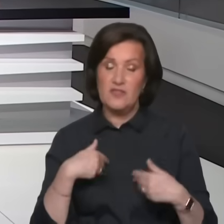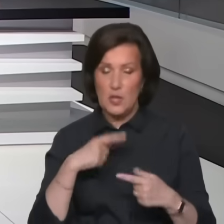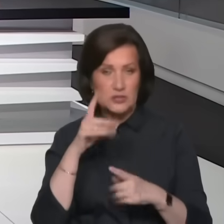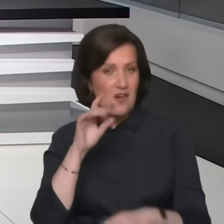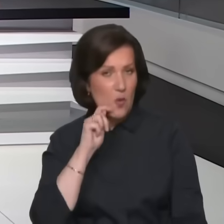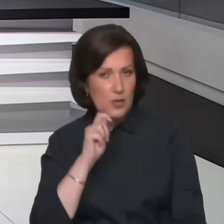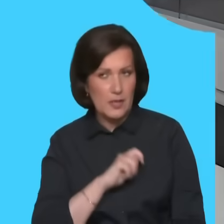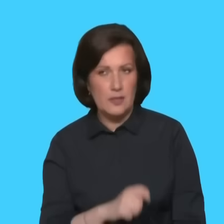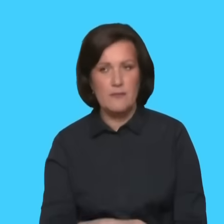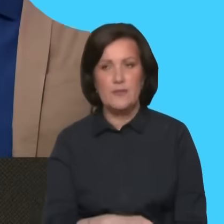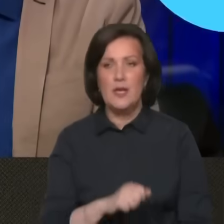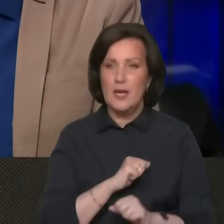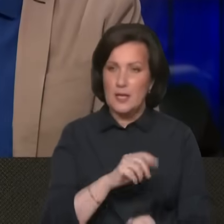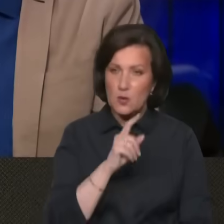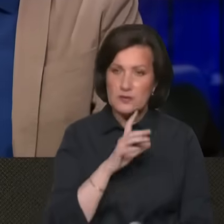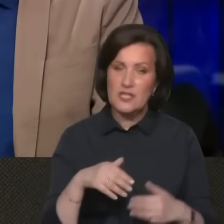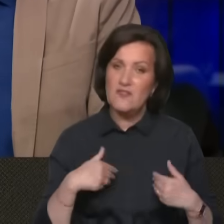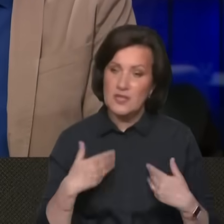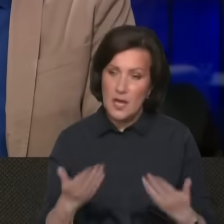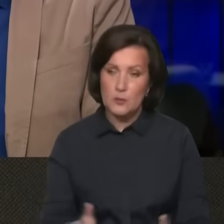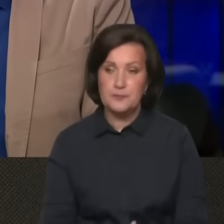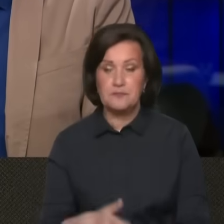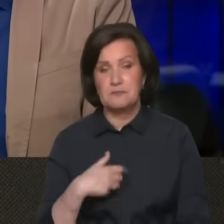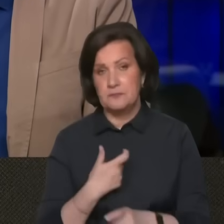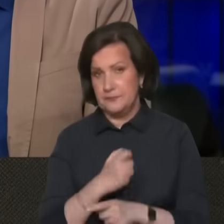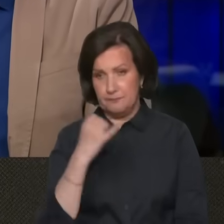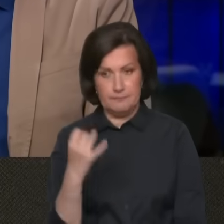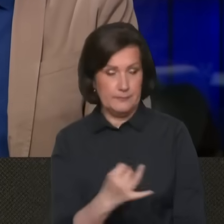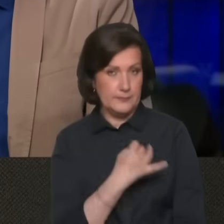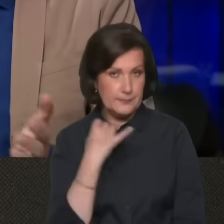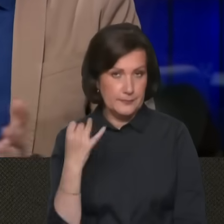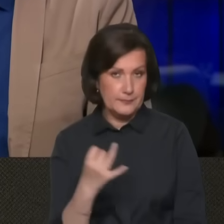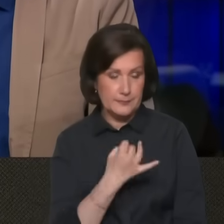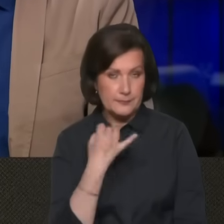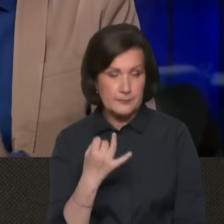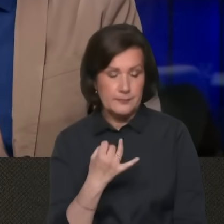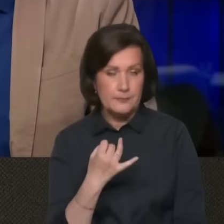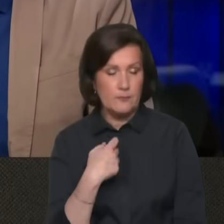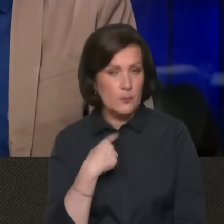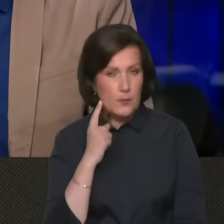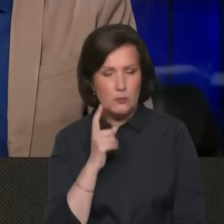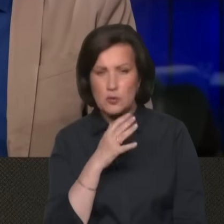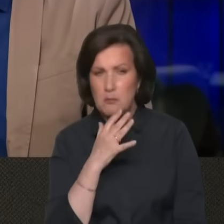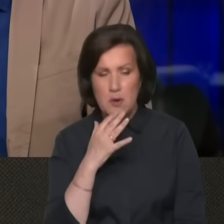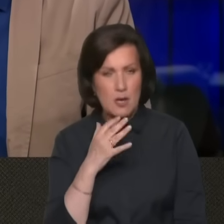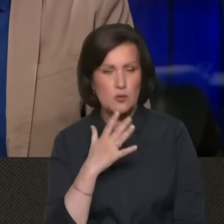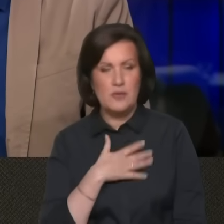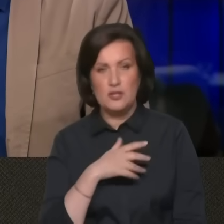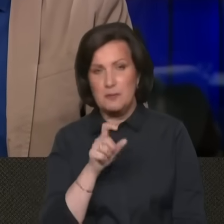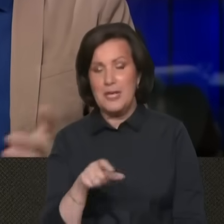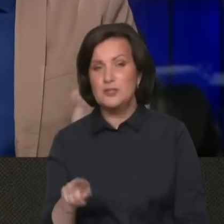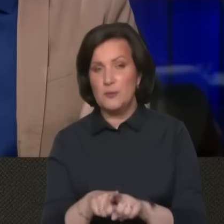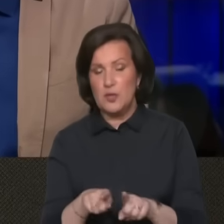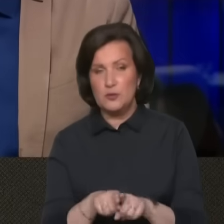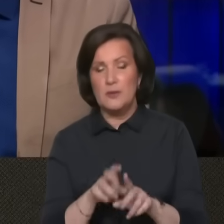Україні! Героям слава, вітаю, вітаю. Ну, мені дуже цікаво, я думаю, що багатьом нашим глядачам